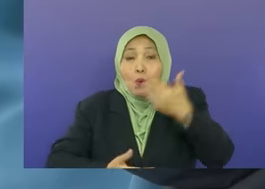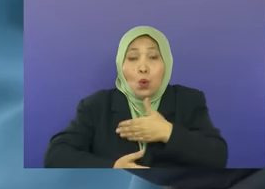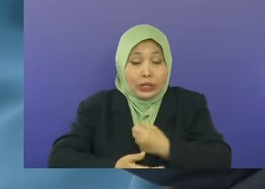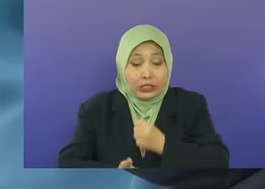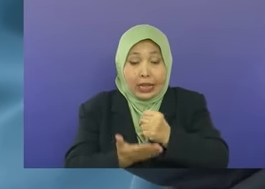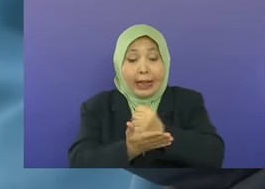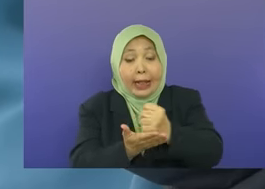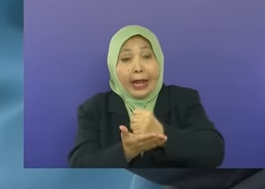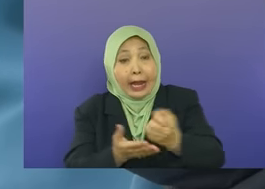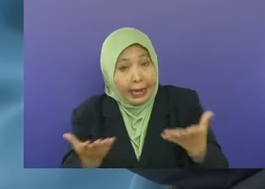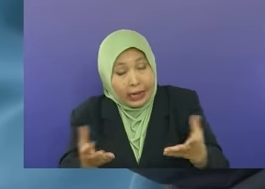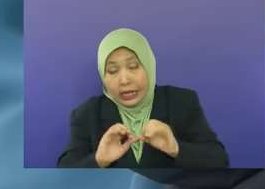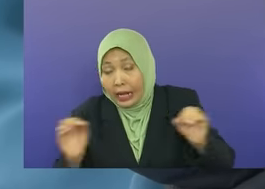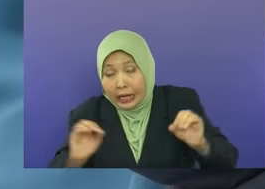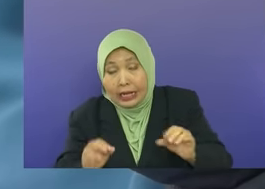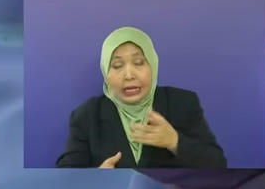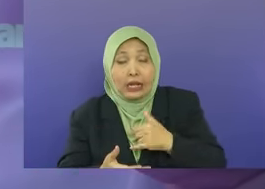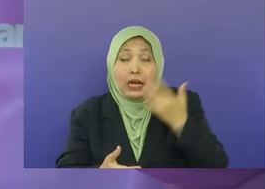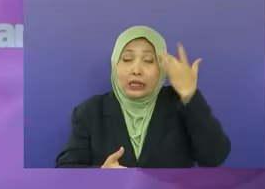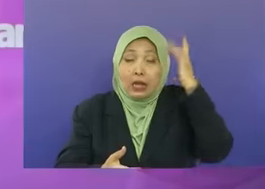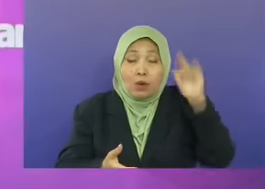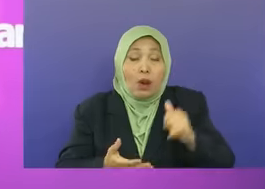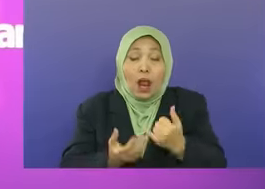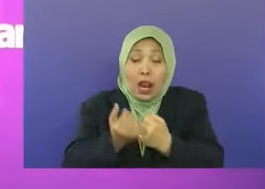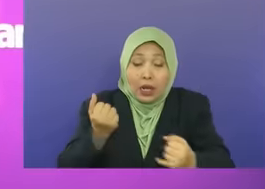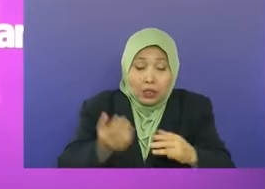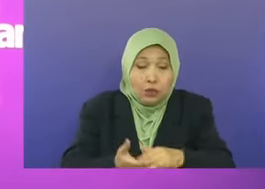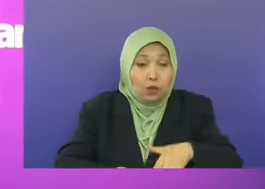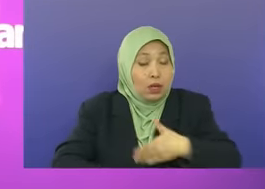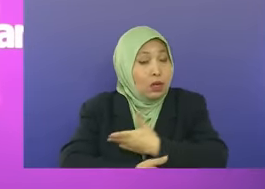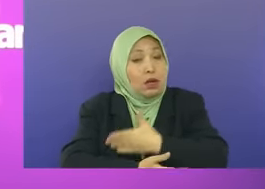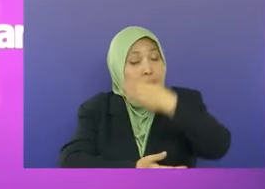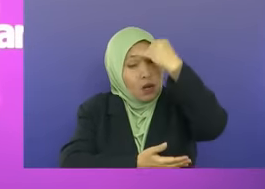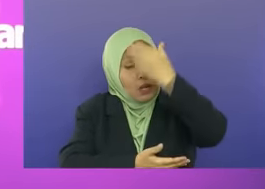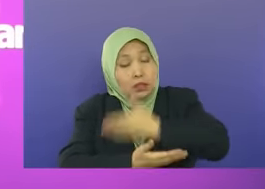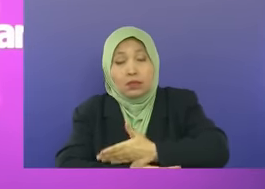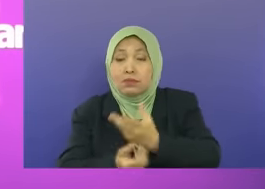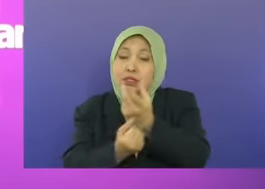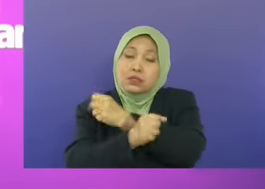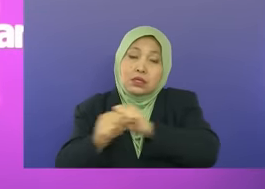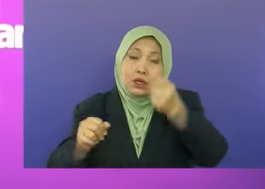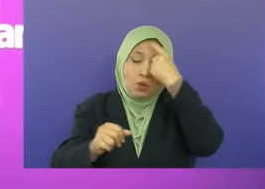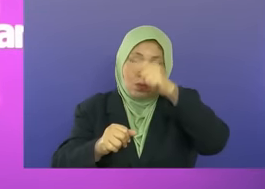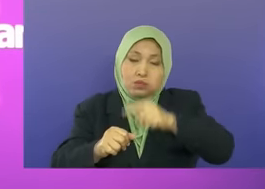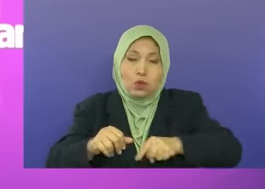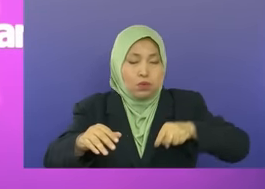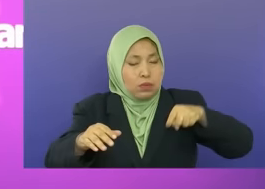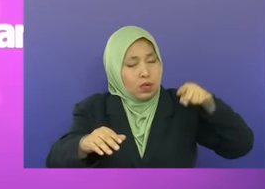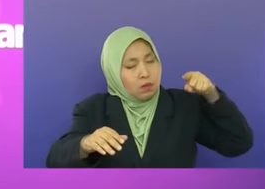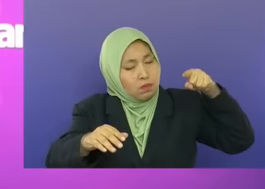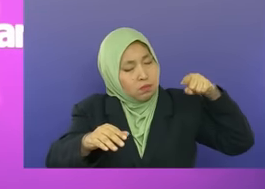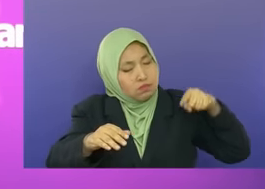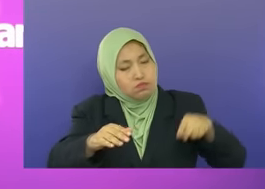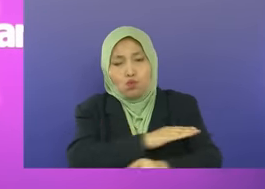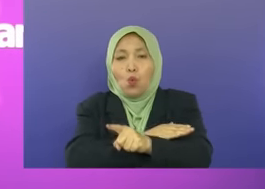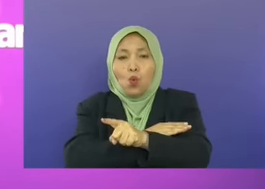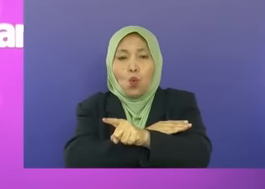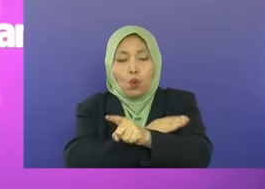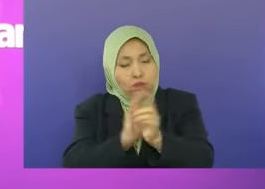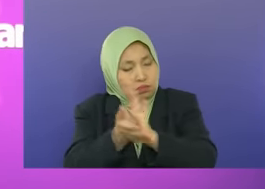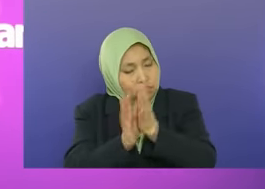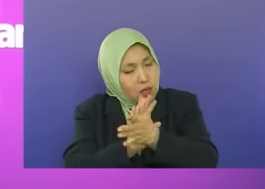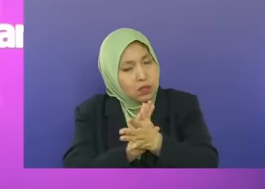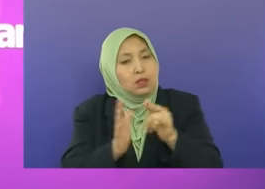kan anak perempuan kalau yang lahirnya adalah anak lelaki bersedia sajalah untuk ditebas ataupun di dibunuh Jadi ini